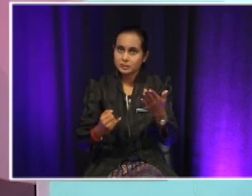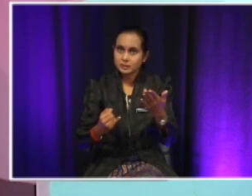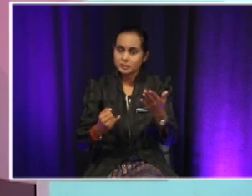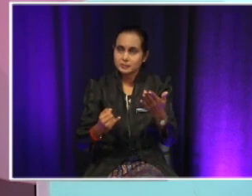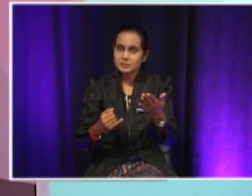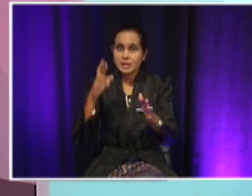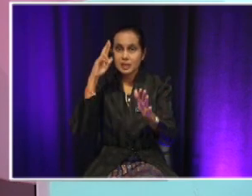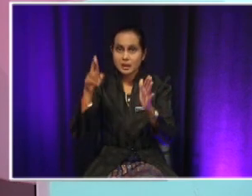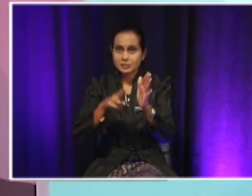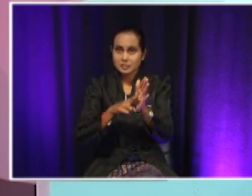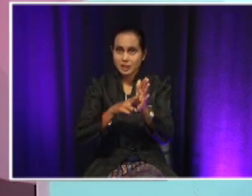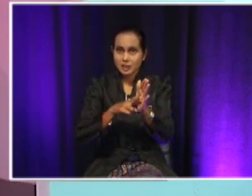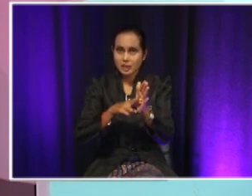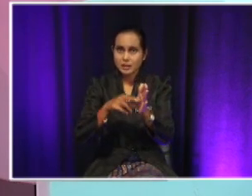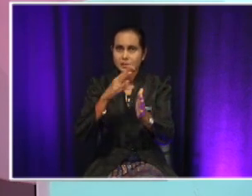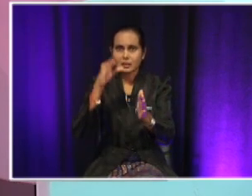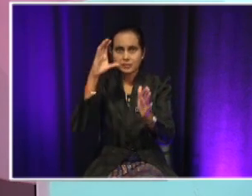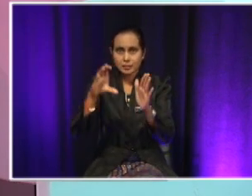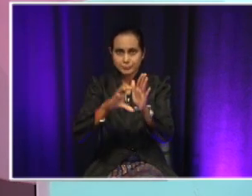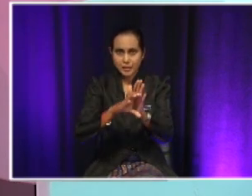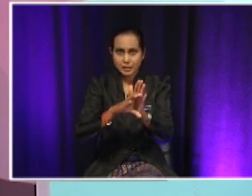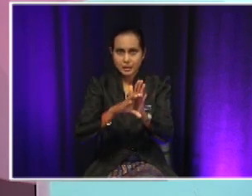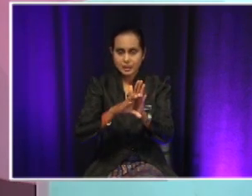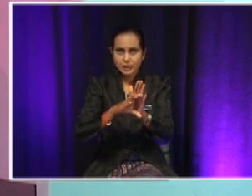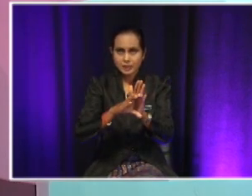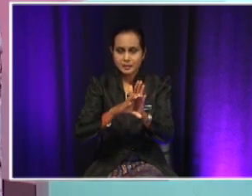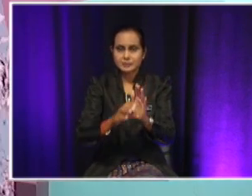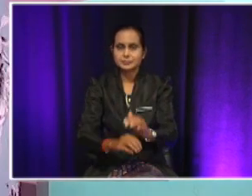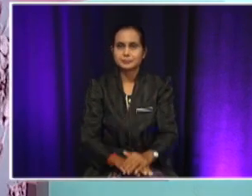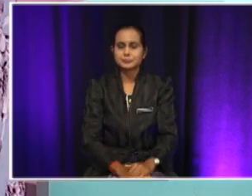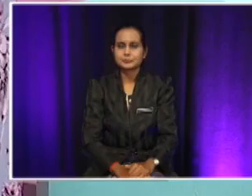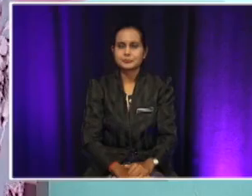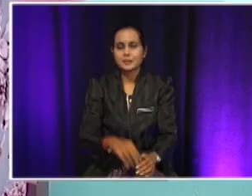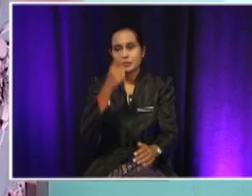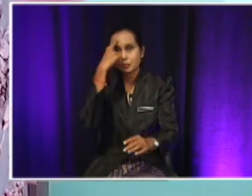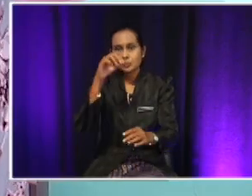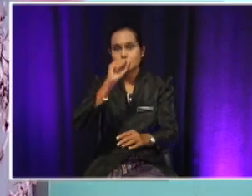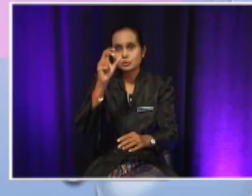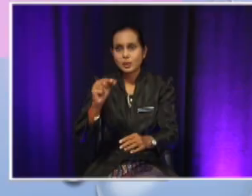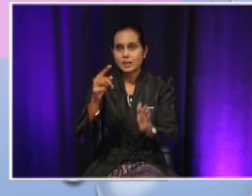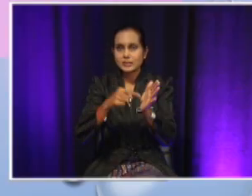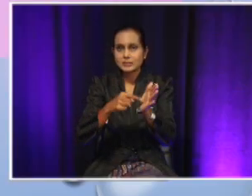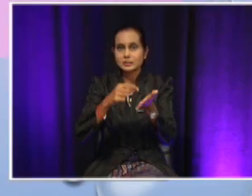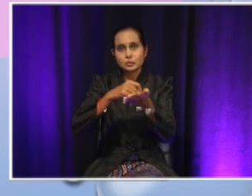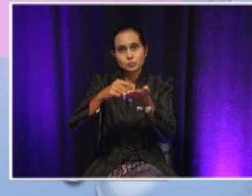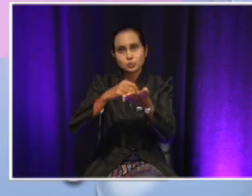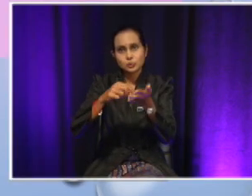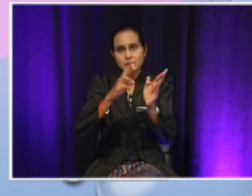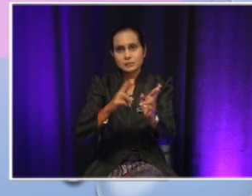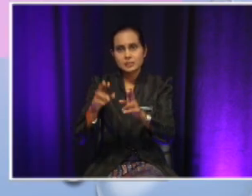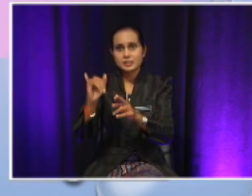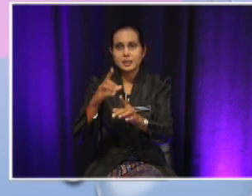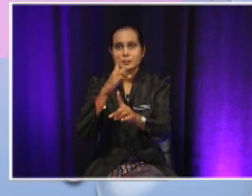sekali dan gambarnya sekali supaya ada dalam gambaran. Untuk soalan yang ini, tulis urutan yang betul